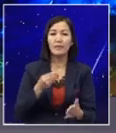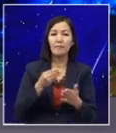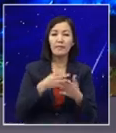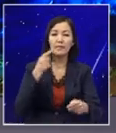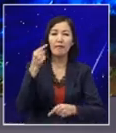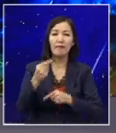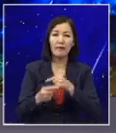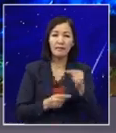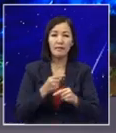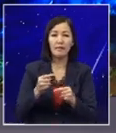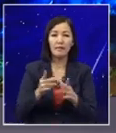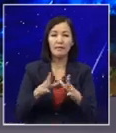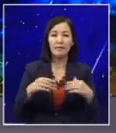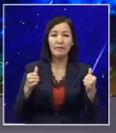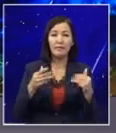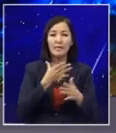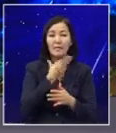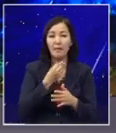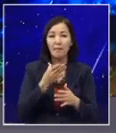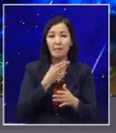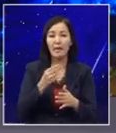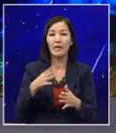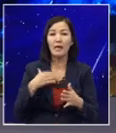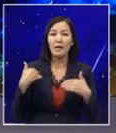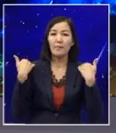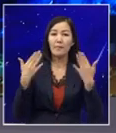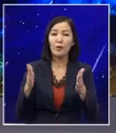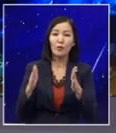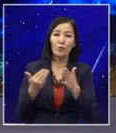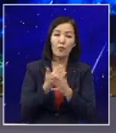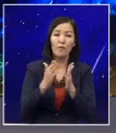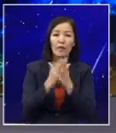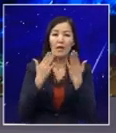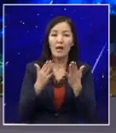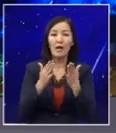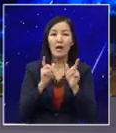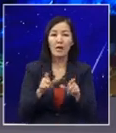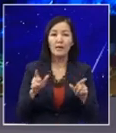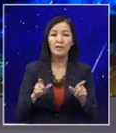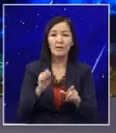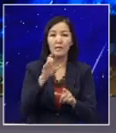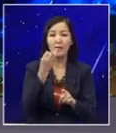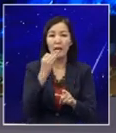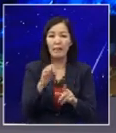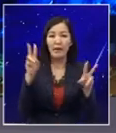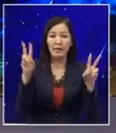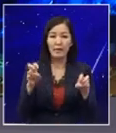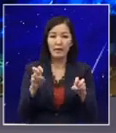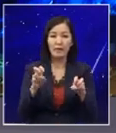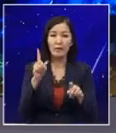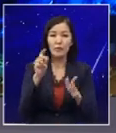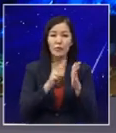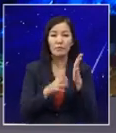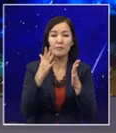Бесценное наследие. В Семее состоялась торжественная презентация книги «Адамзаттың Абайы». Мероприятие приурочено к